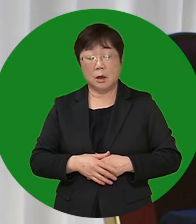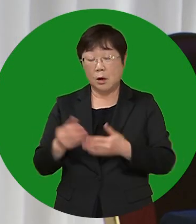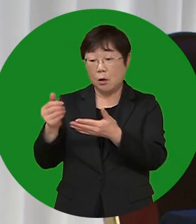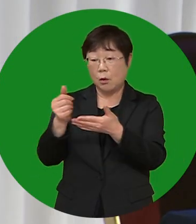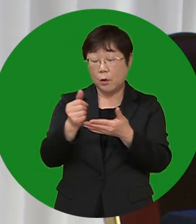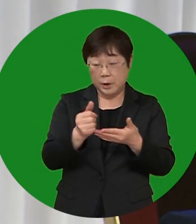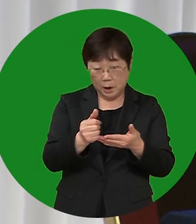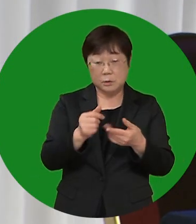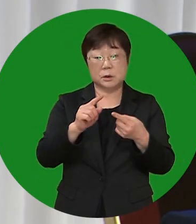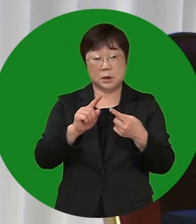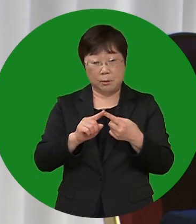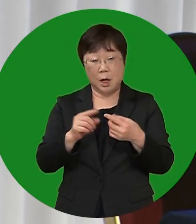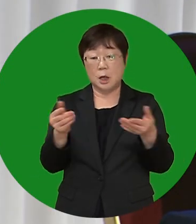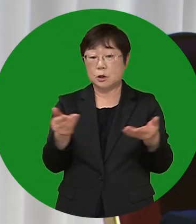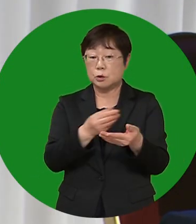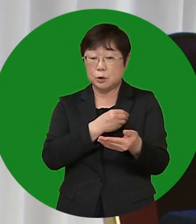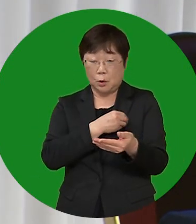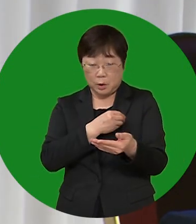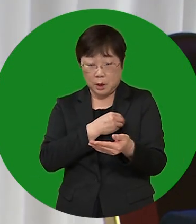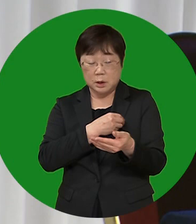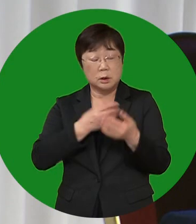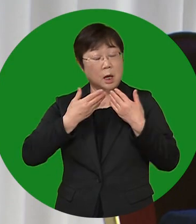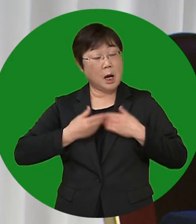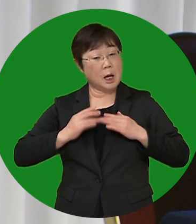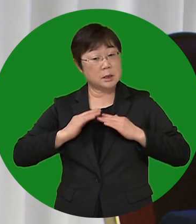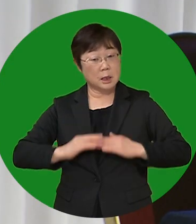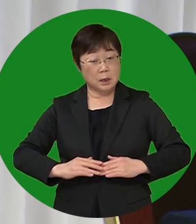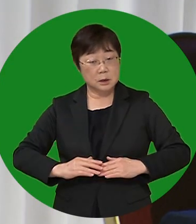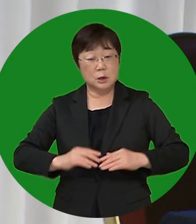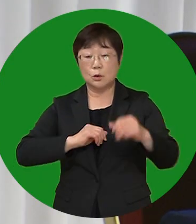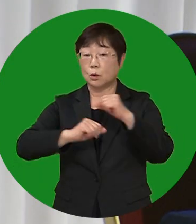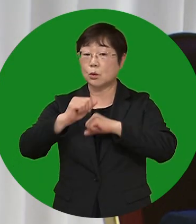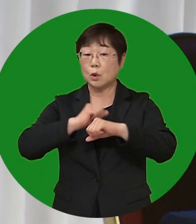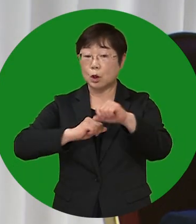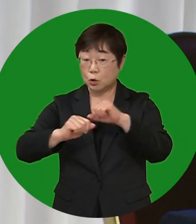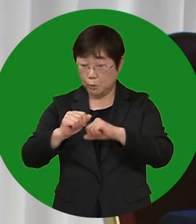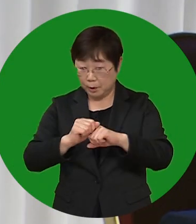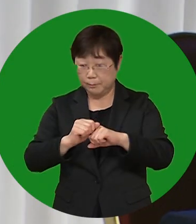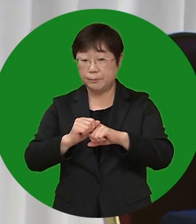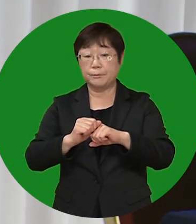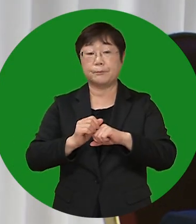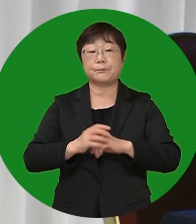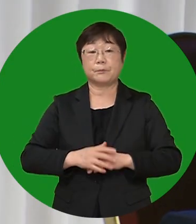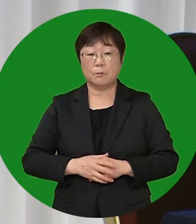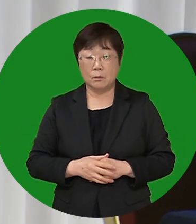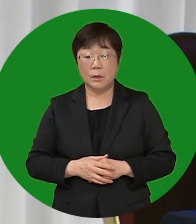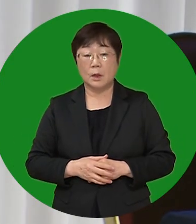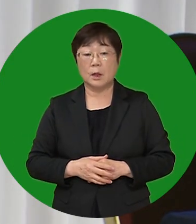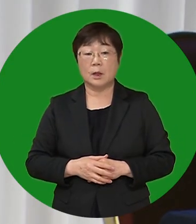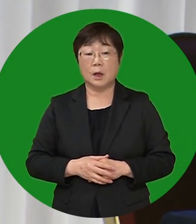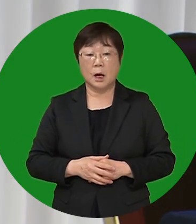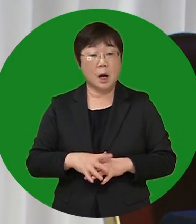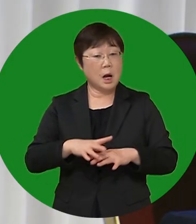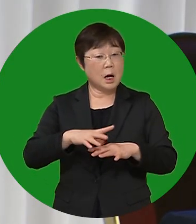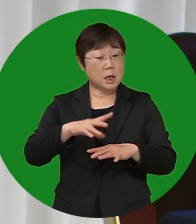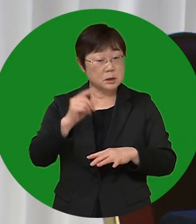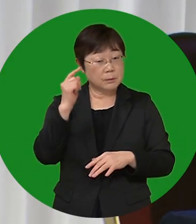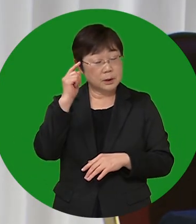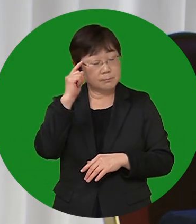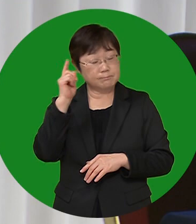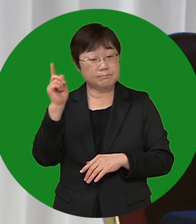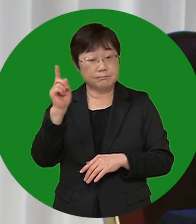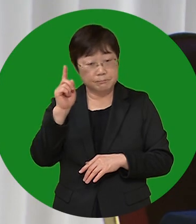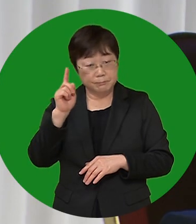客様や潤病院への安全安心の取り組み松